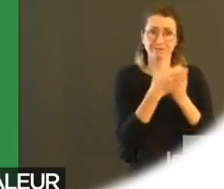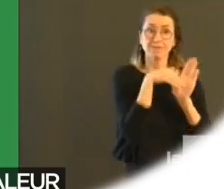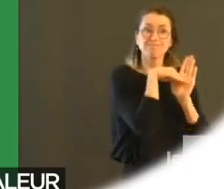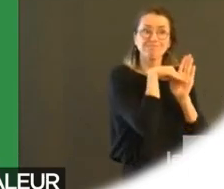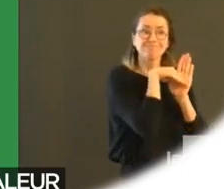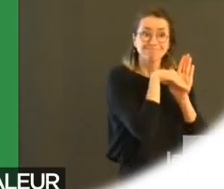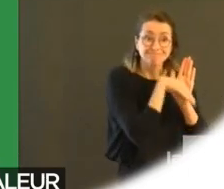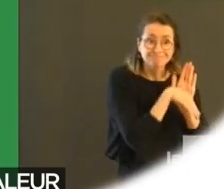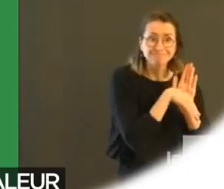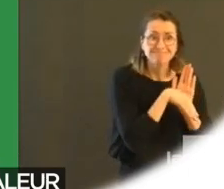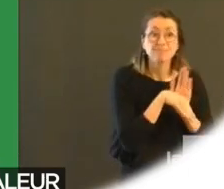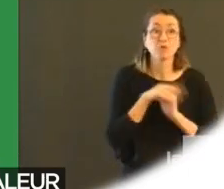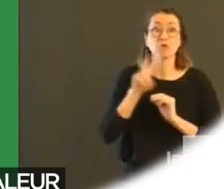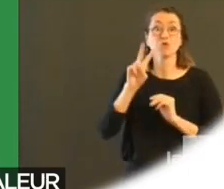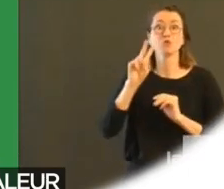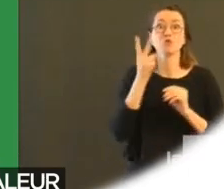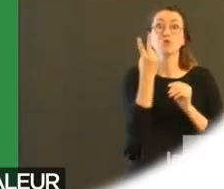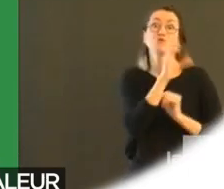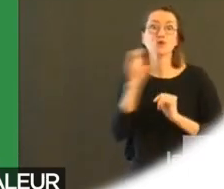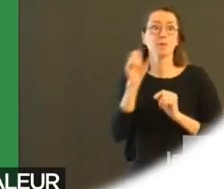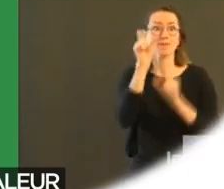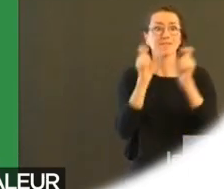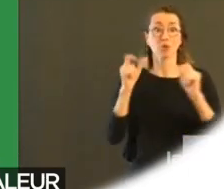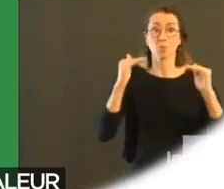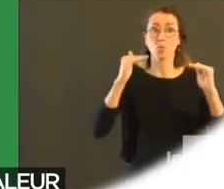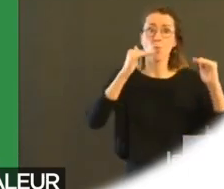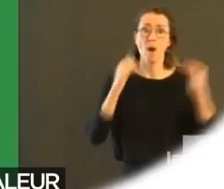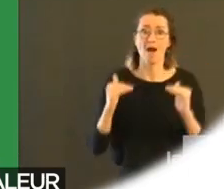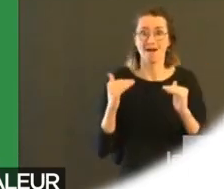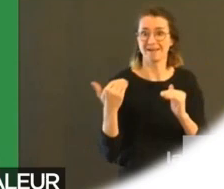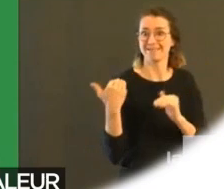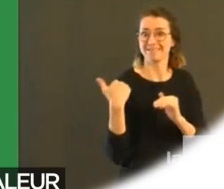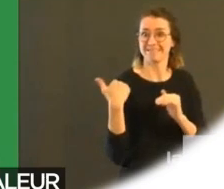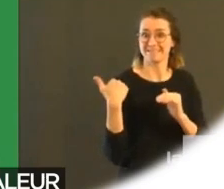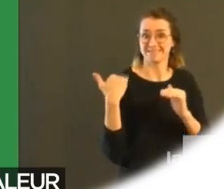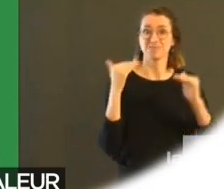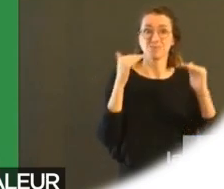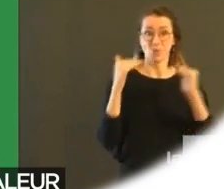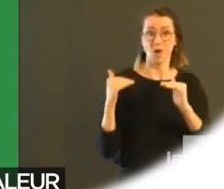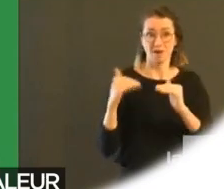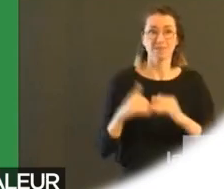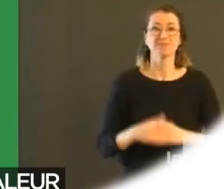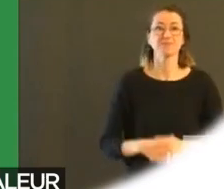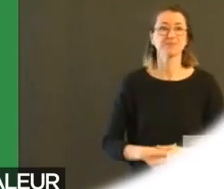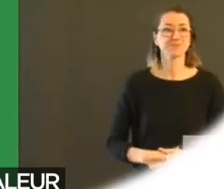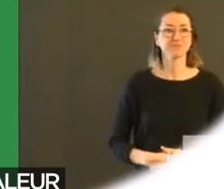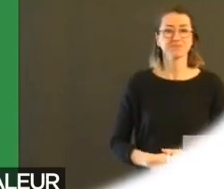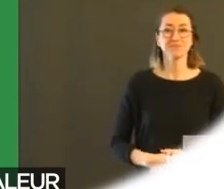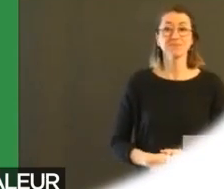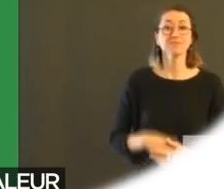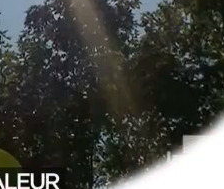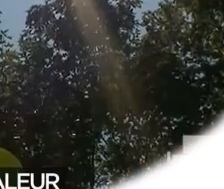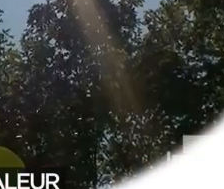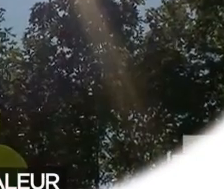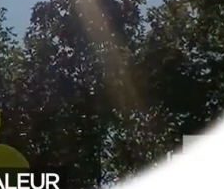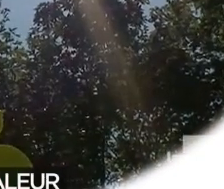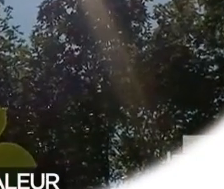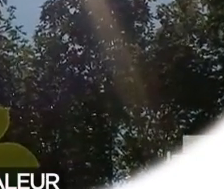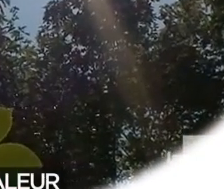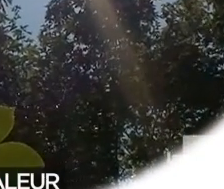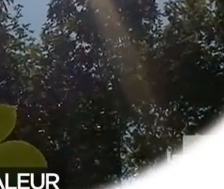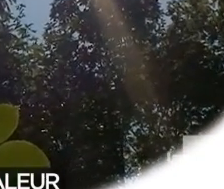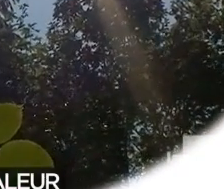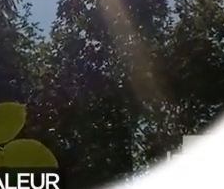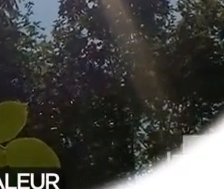200 patients. Il y a eu 187 patients qui séjournaient durant les dernières 24 heures en soins intensifs. Aujourd'hui,